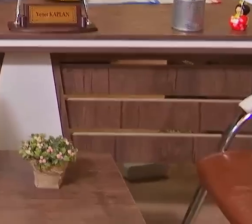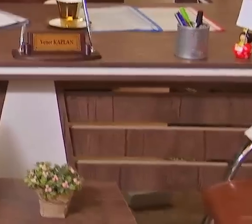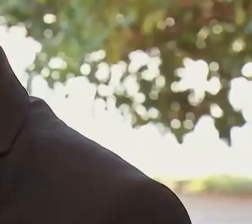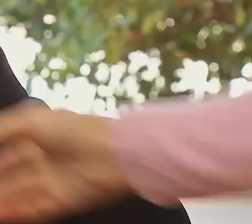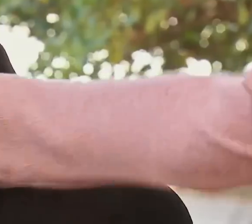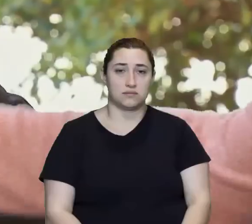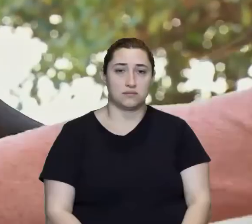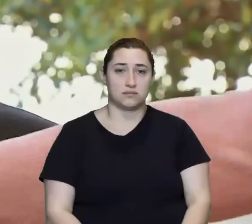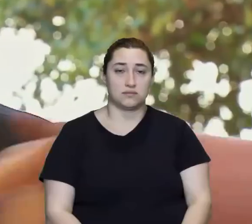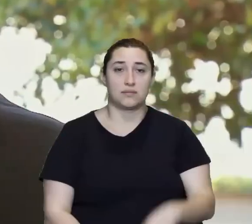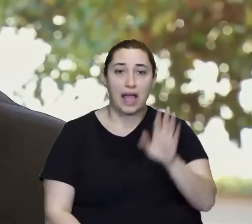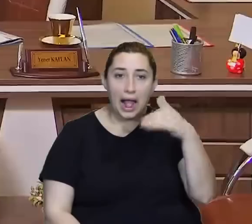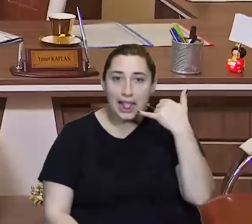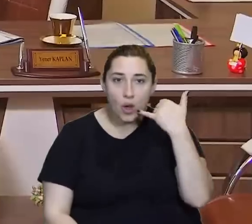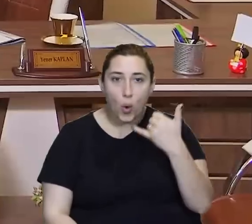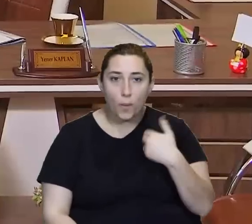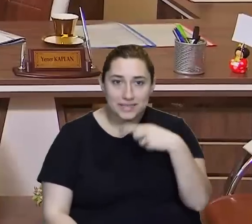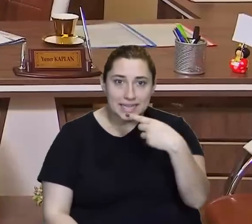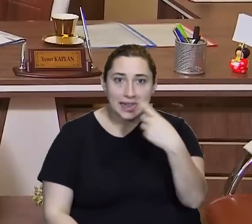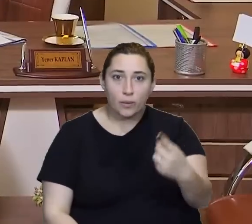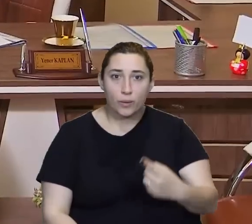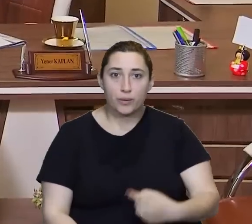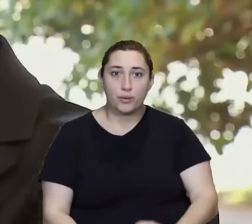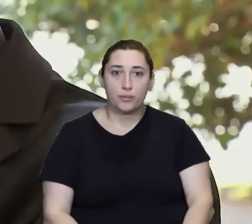Sertçe tek kulaklığı çıkardı. Alo, kime diyorum?